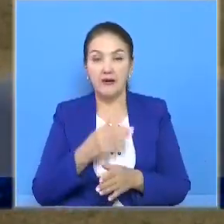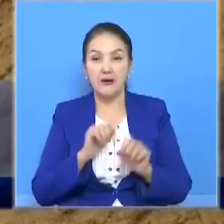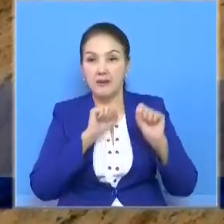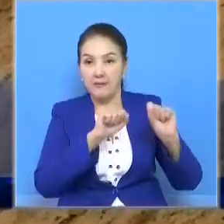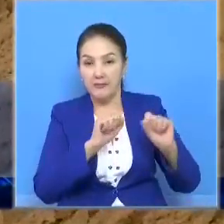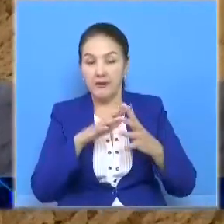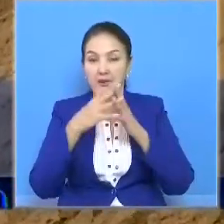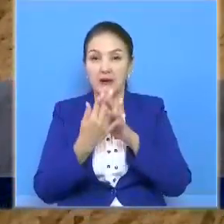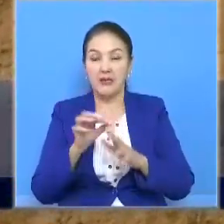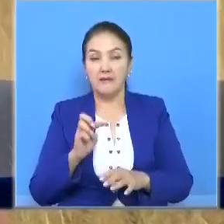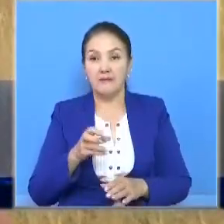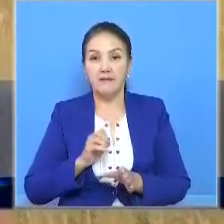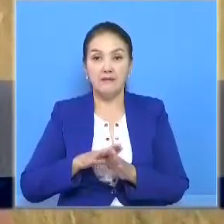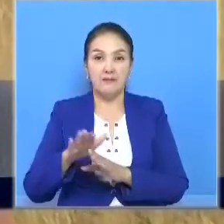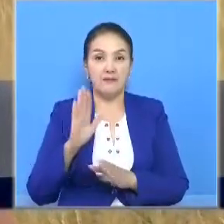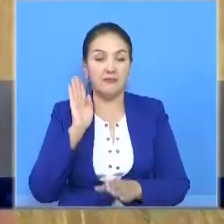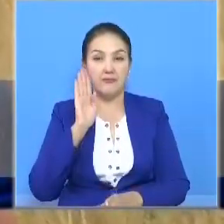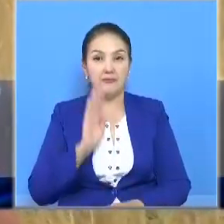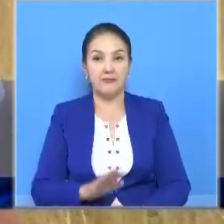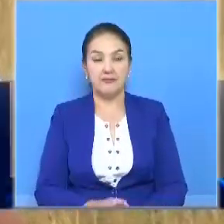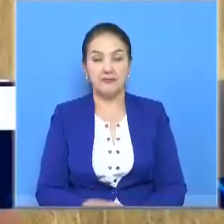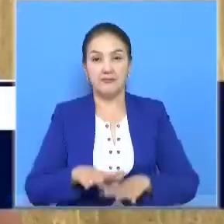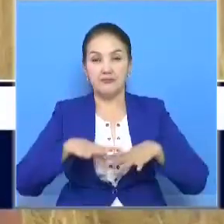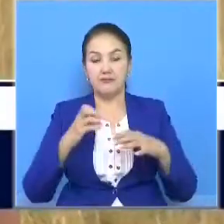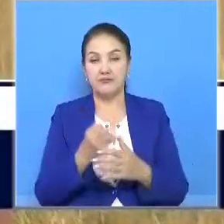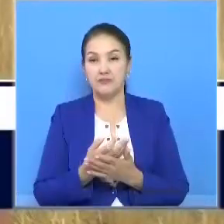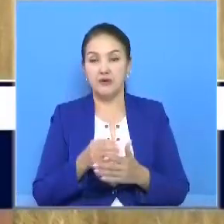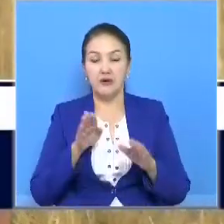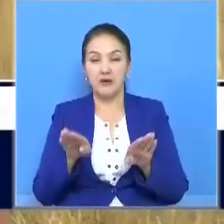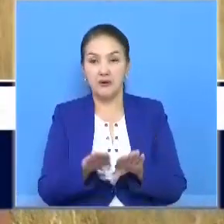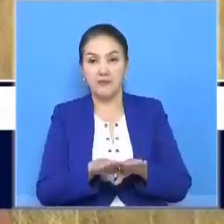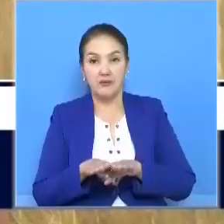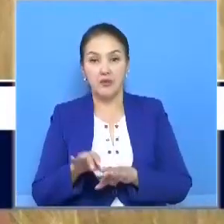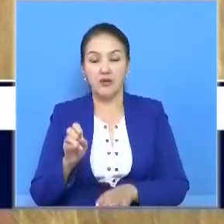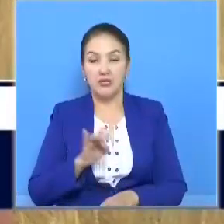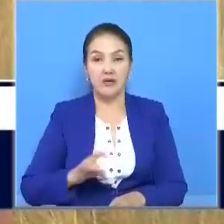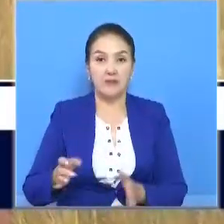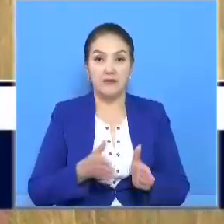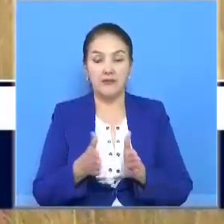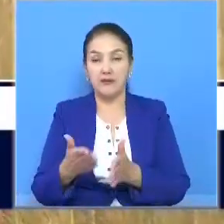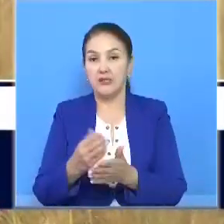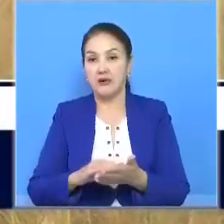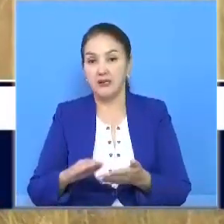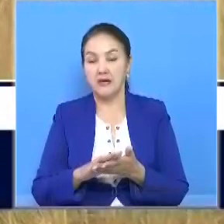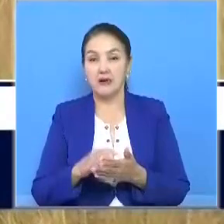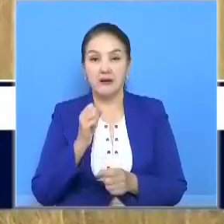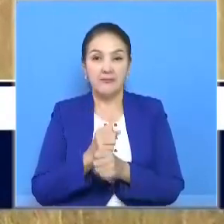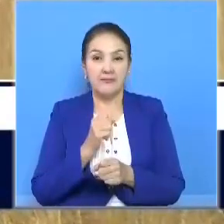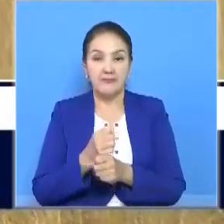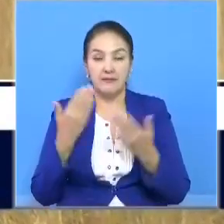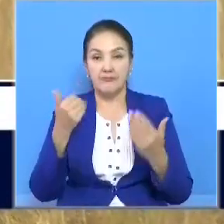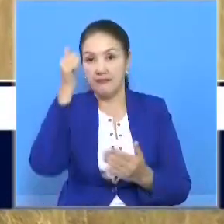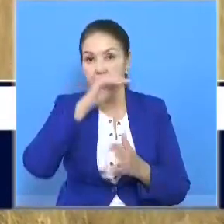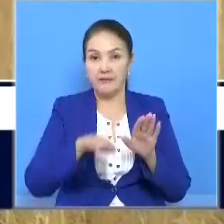защищают поселок от затопления. Большая дамба идет параллельно Уилской дороге. Для неповторения затопления проводятся работы. В этом году